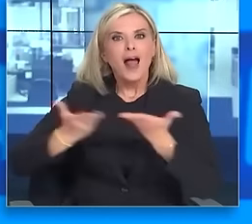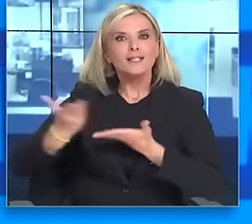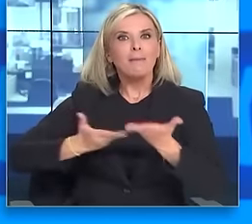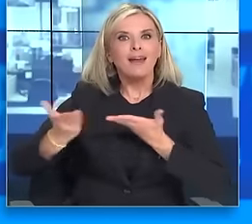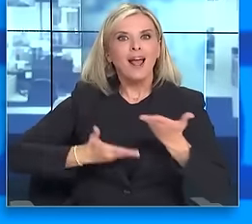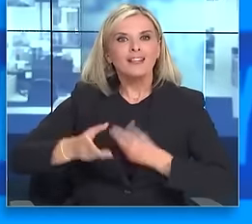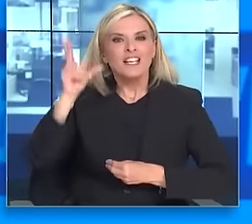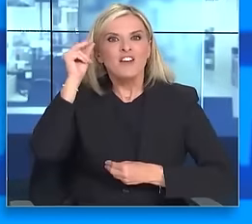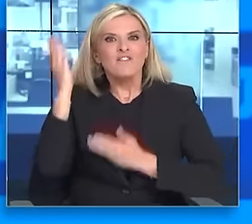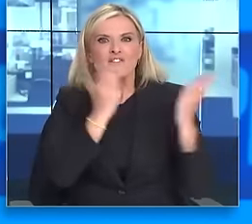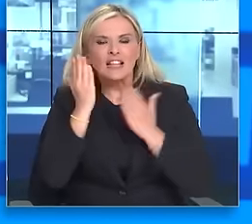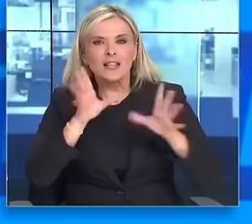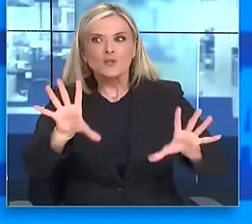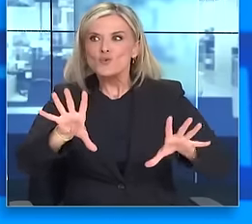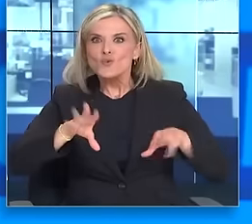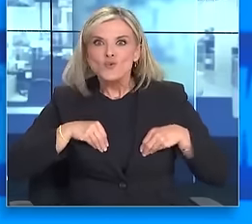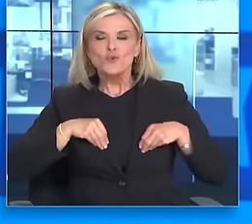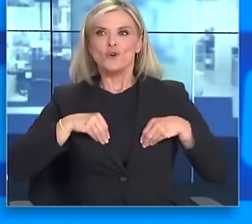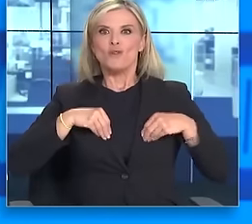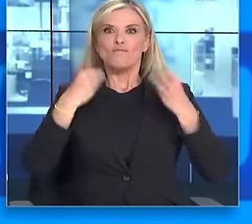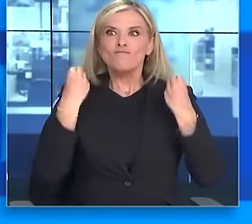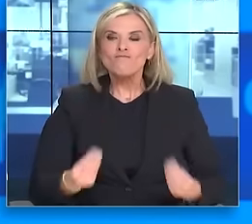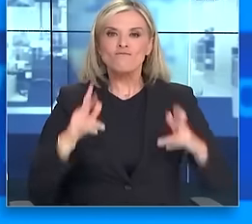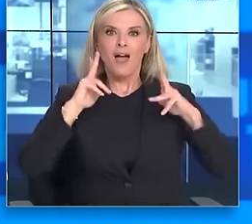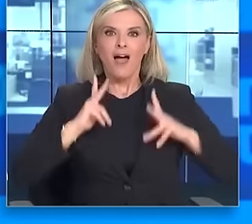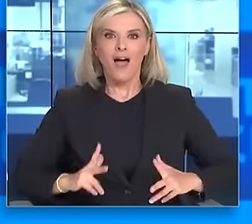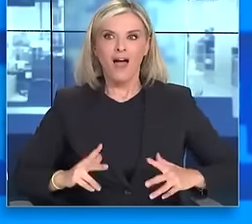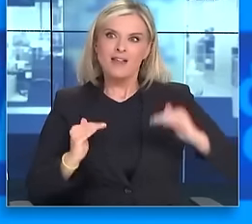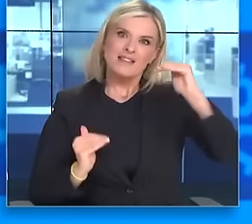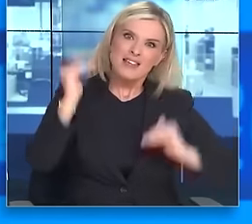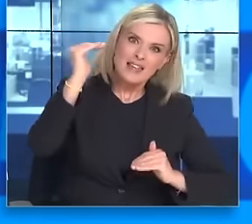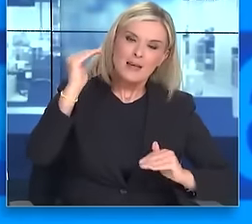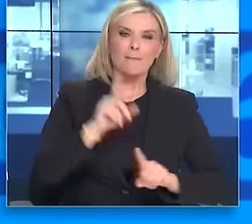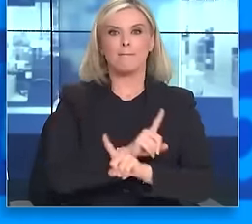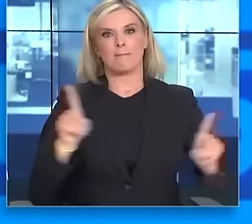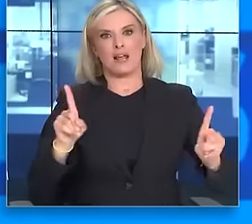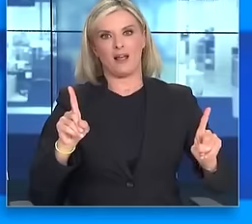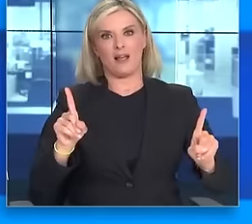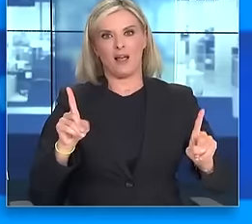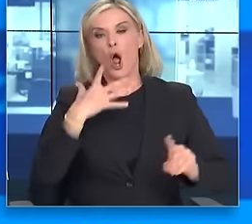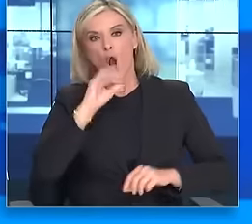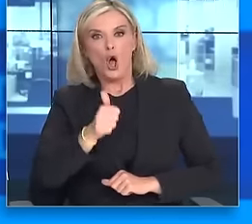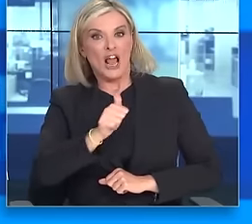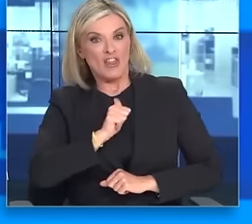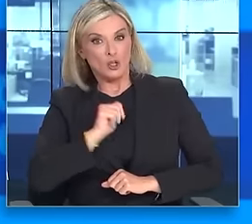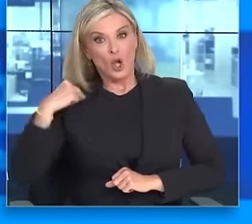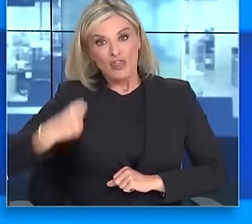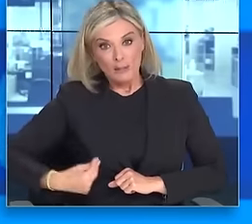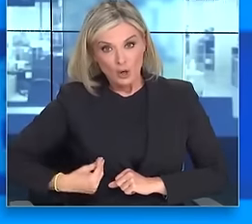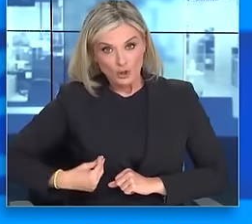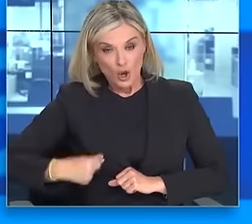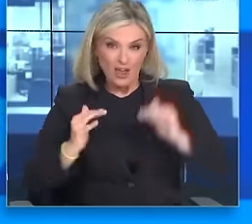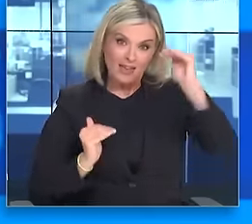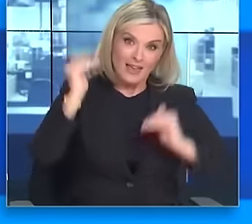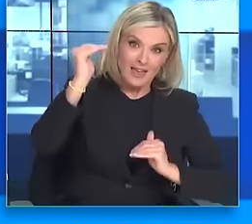μια τεράστια πρωτοβουλία, η οποία μειώνει τις ανισότητες μεταξύ ιδιωτικού και δημόσιου σχολείου. Μειώνει τις κοινωνικές ανισότητες, διότι